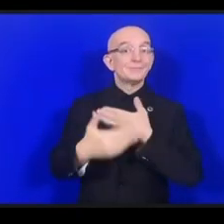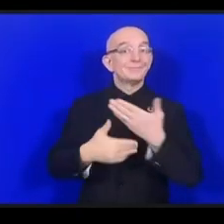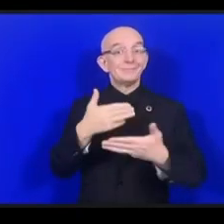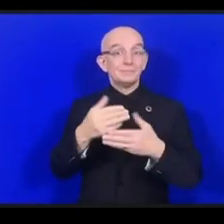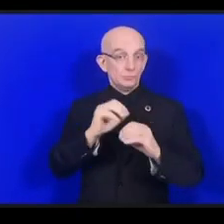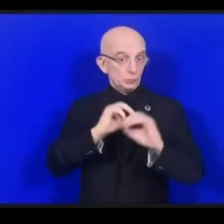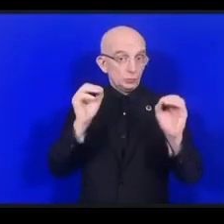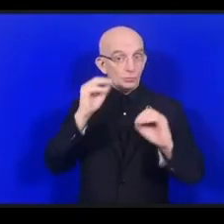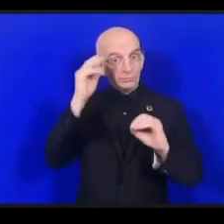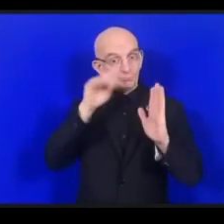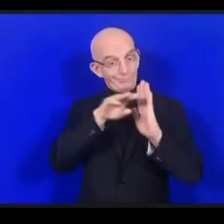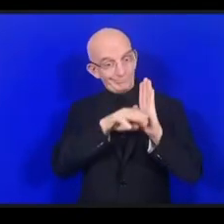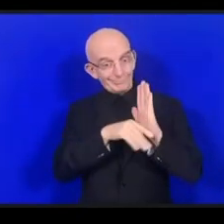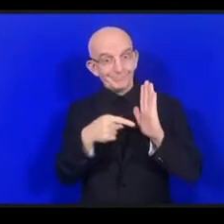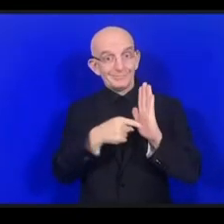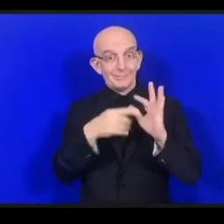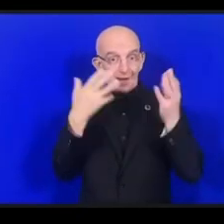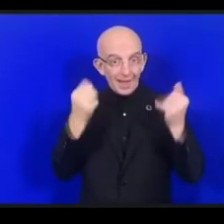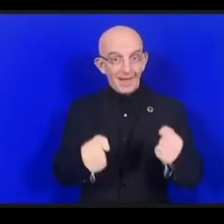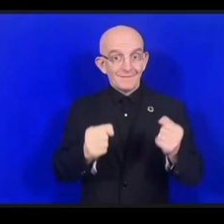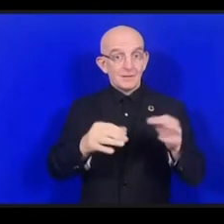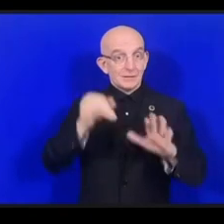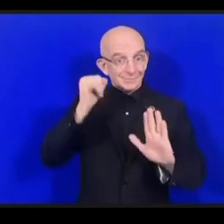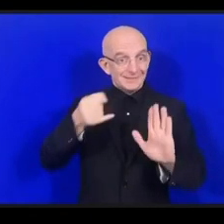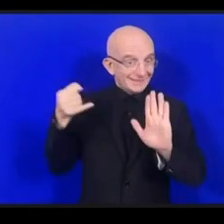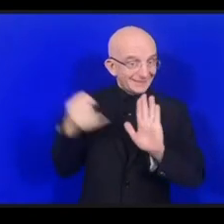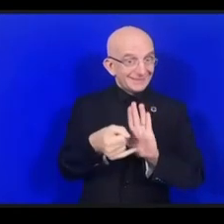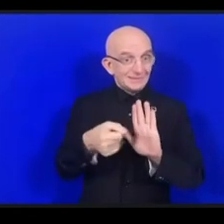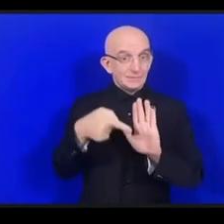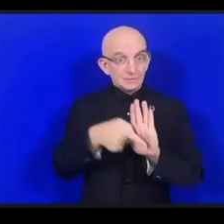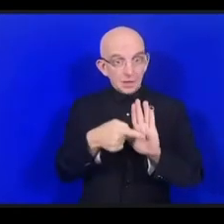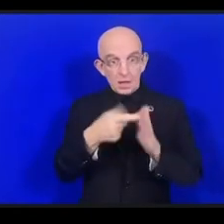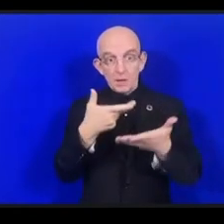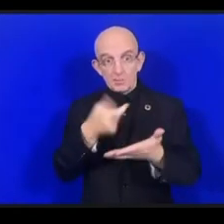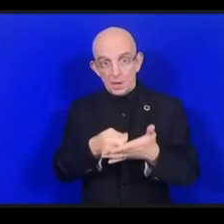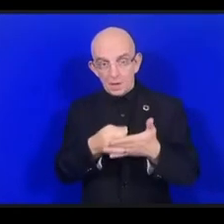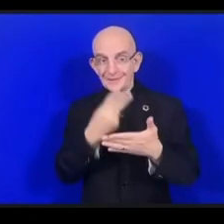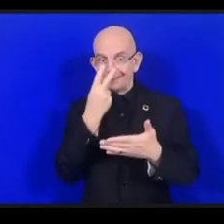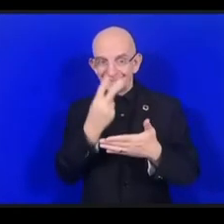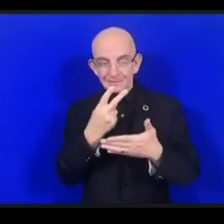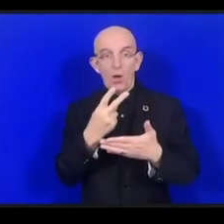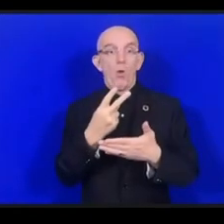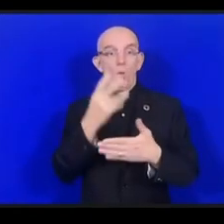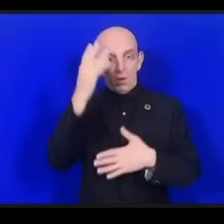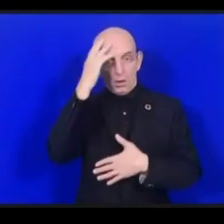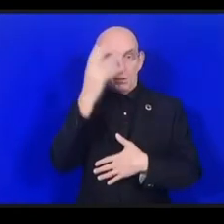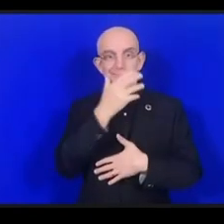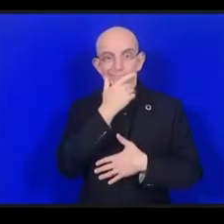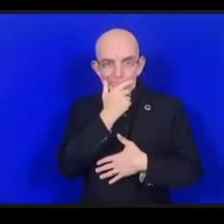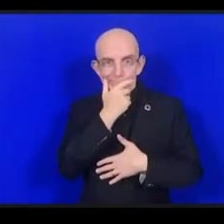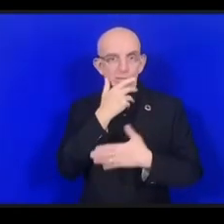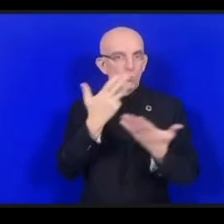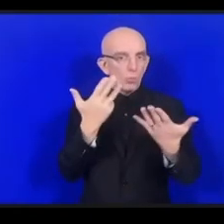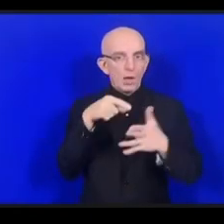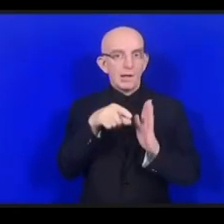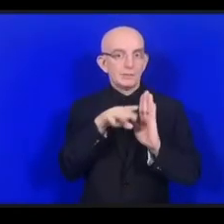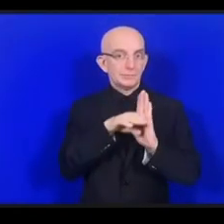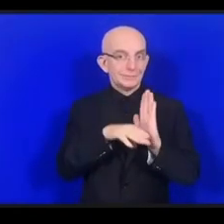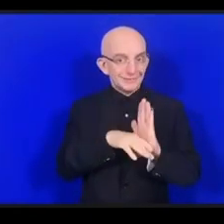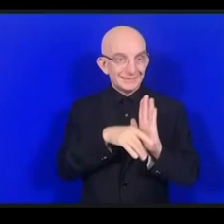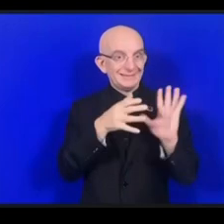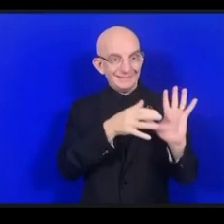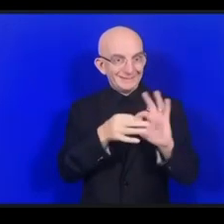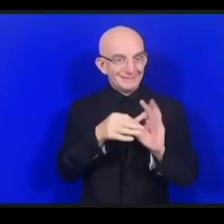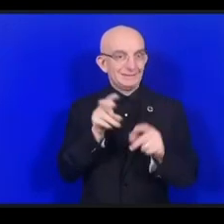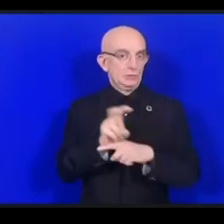循什么样的安全标准。我们现在还在推出组建一个新的一个工作小